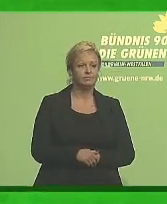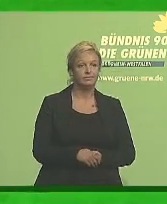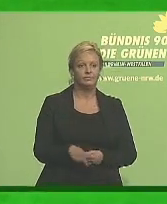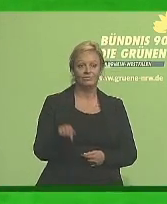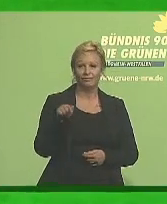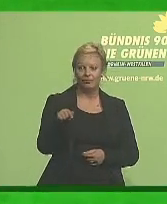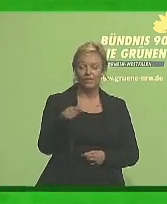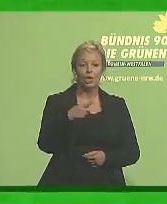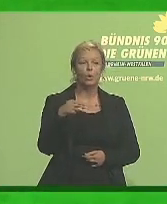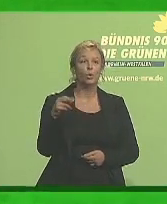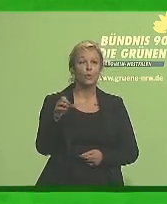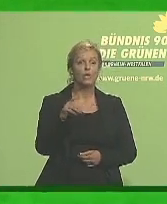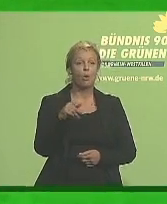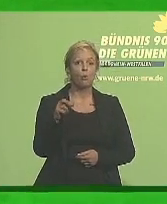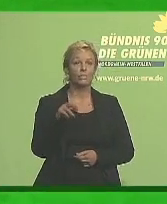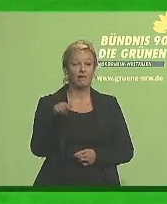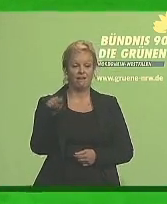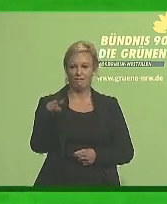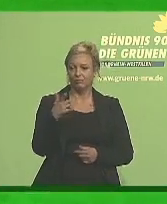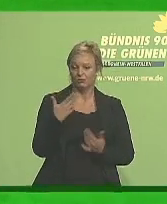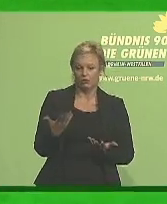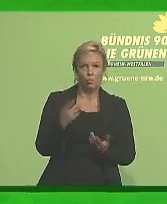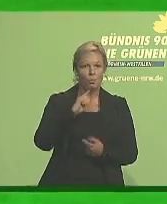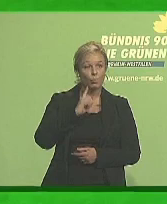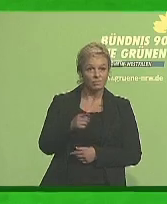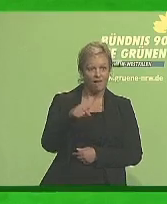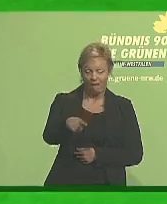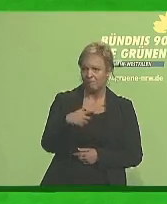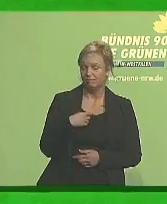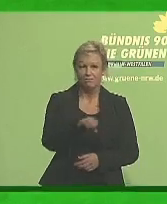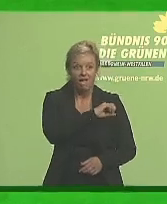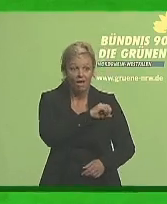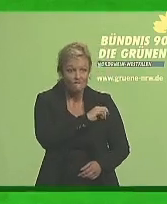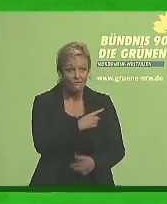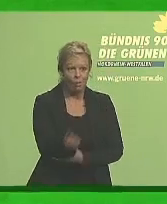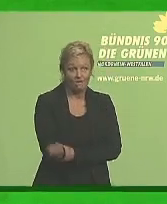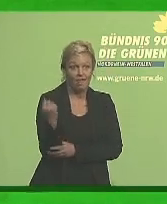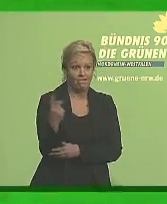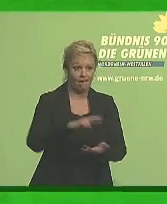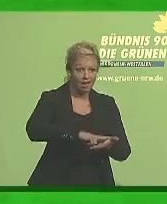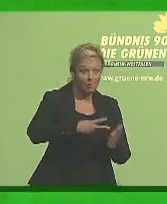Günther Oettinger für eine erfolgreiche Energiepolitik, um